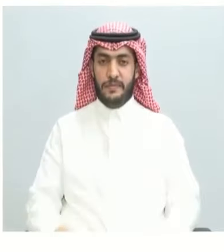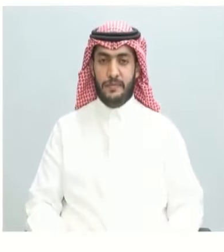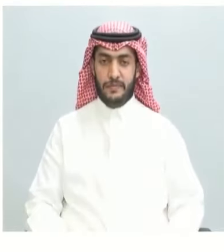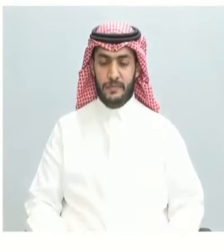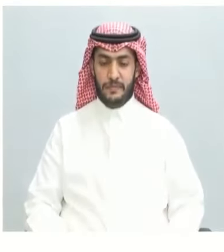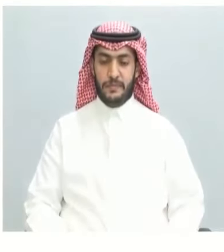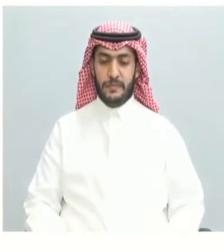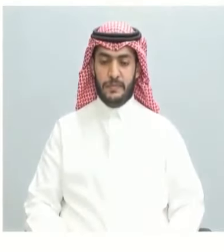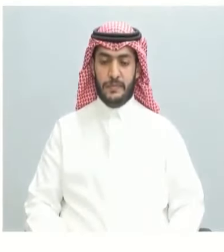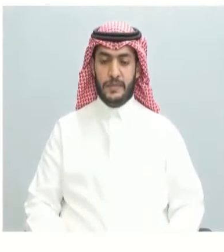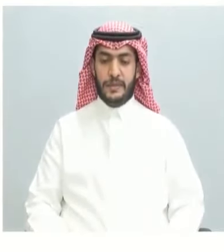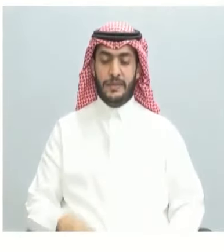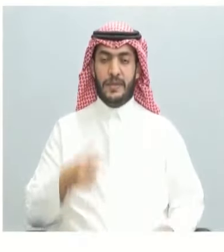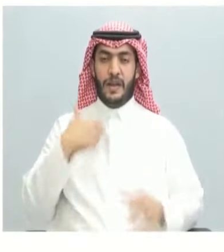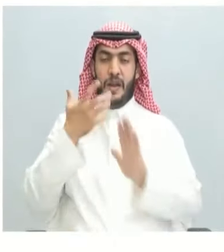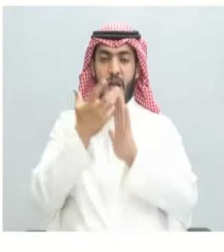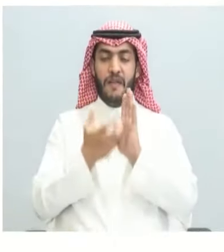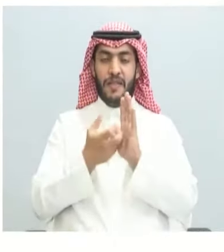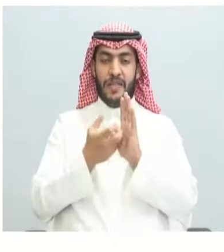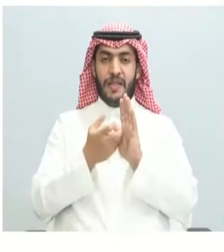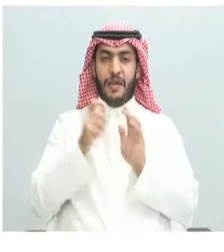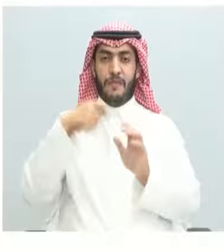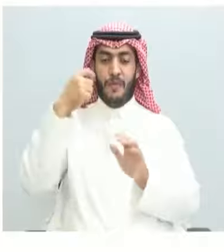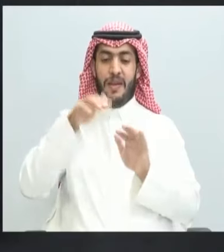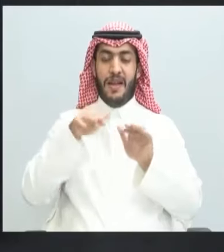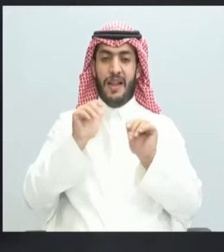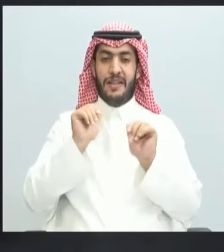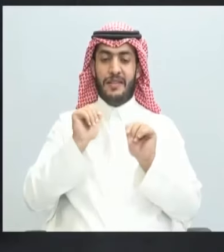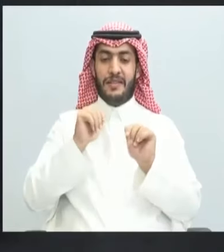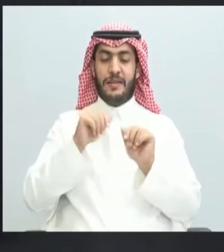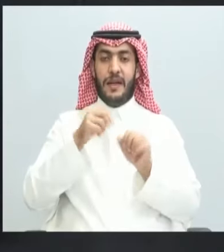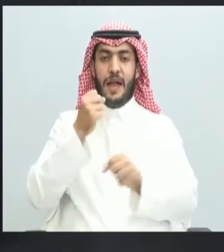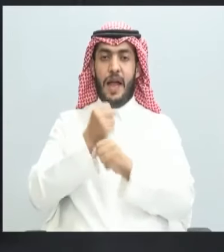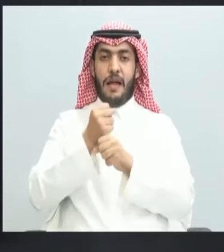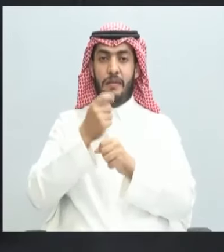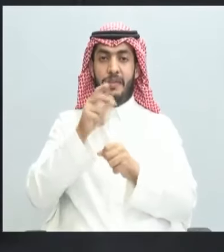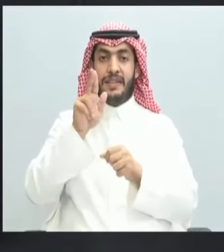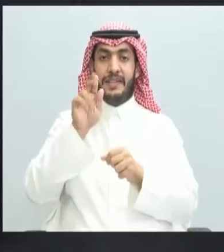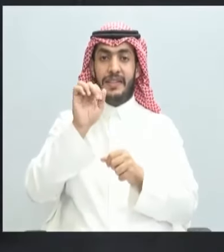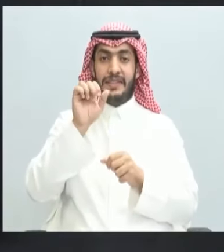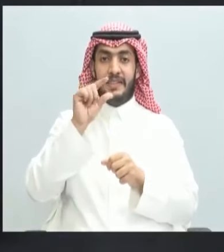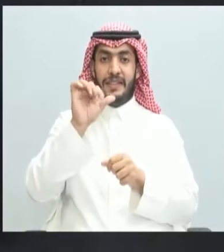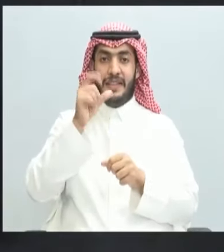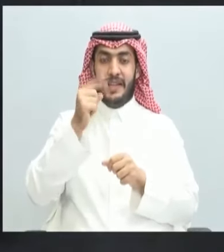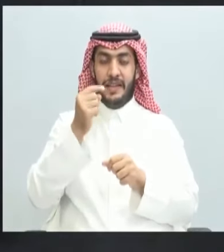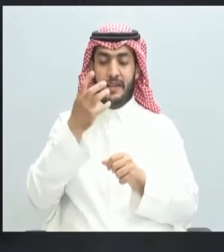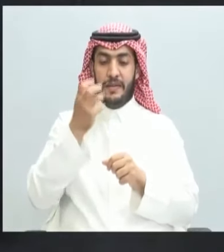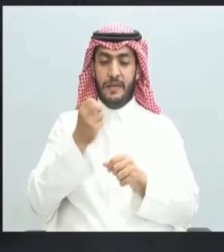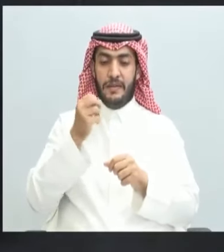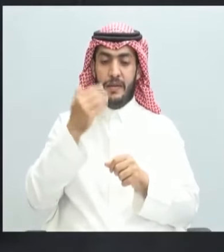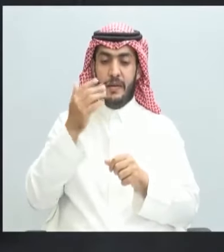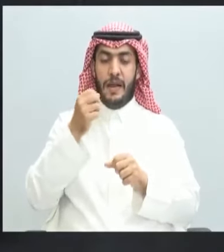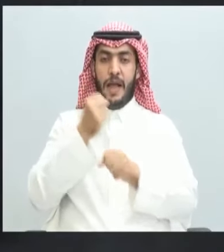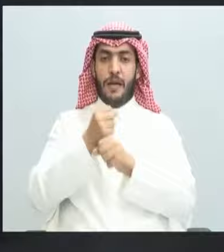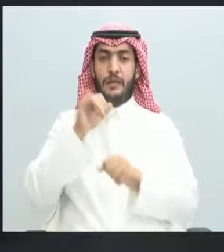الحاسب طبعا بعد ما قمنا بحفظ المقطع الفيديو نقوم بعمل تصدير للمقطع الفيديو واخيرا نقوم